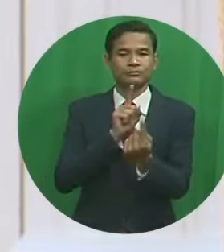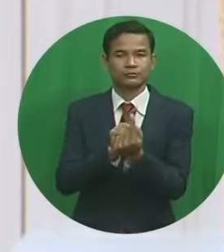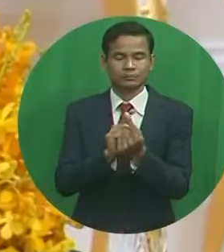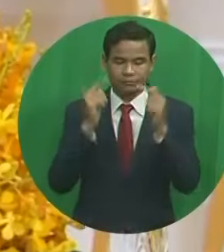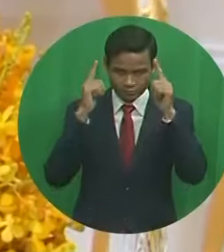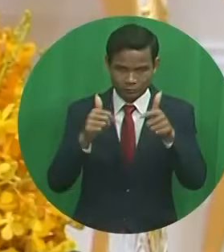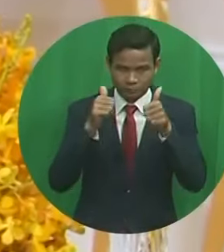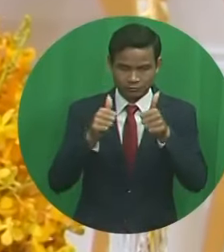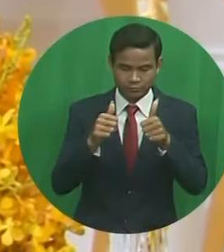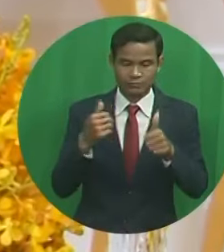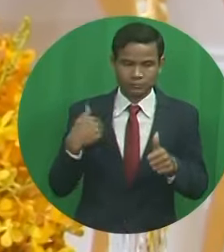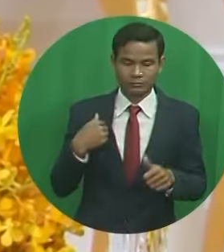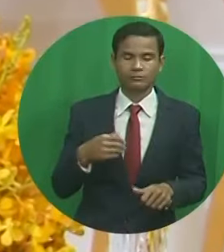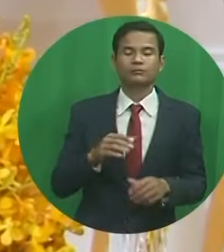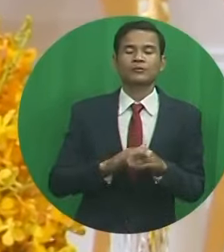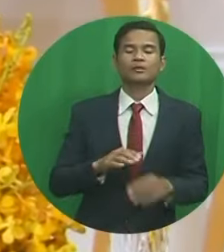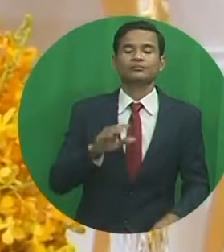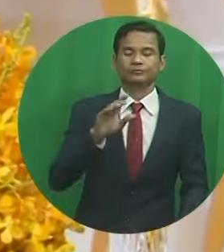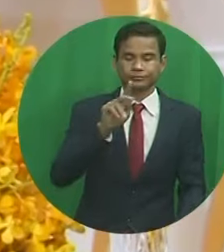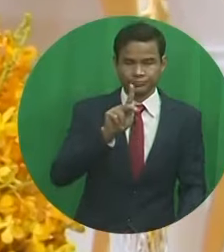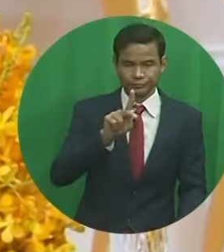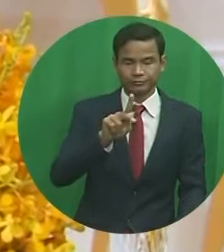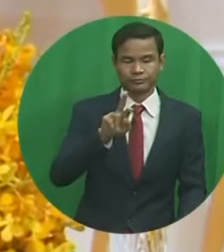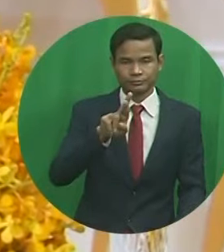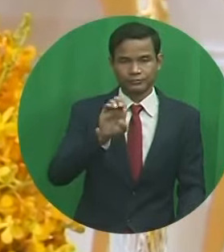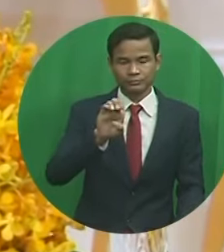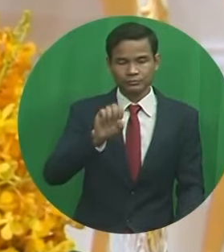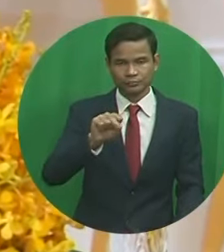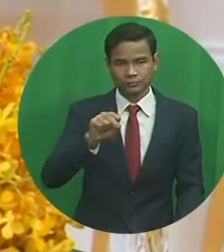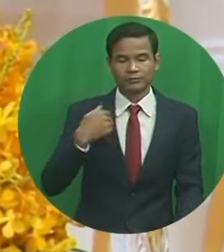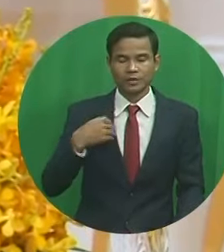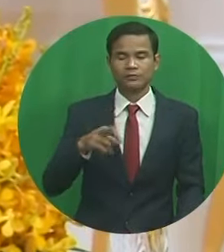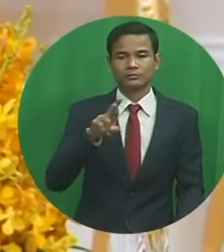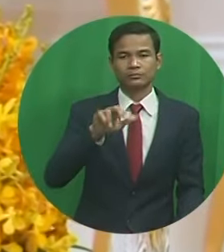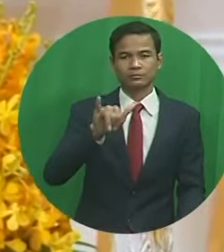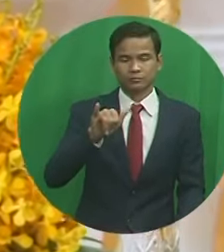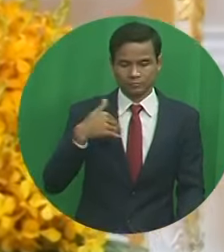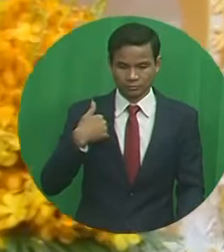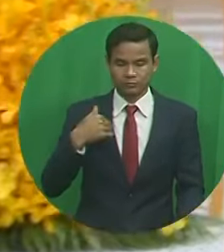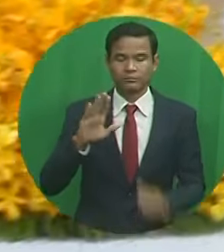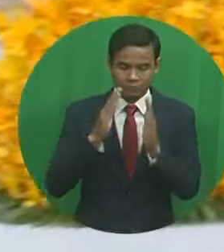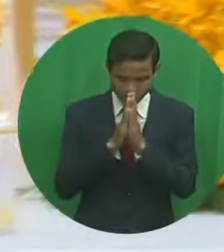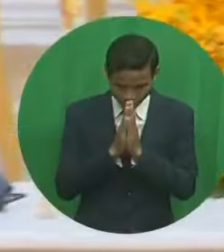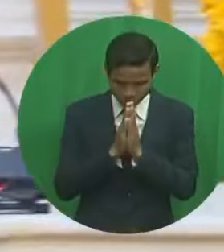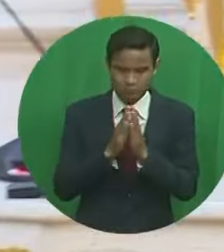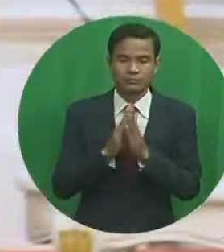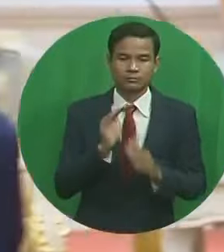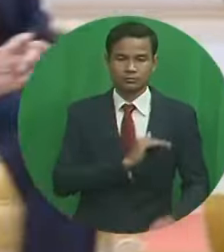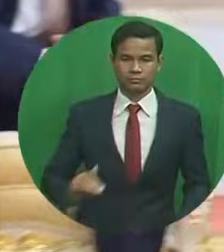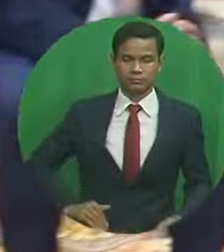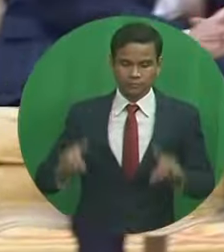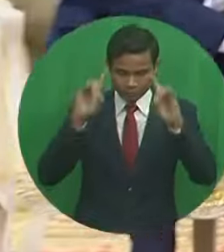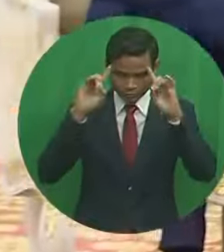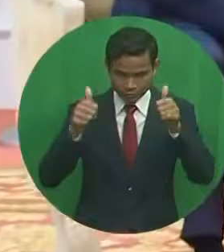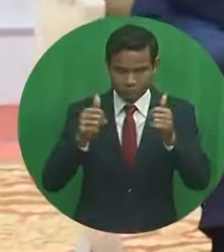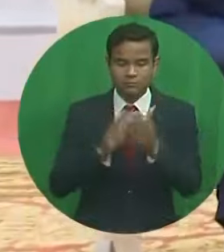ឧត្តមអូបេតសាអ៊ីតអូបេតបិនតារេសអាល់ដាហារីបានថ្លែងអំណរគុណជូនចំពោះសម្ដេចថបតី